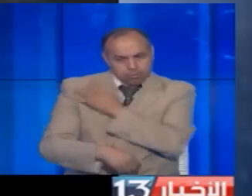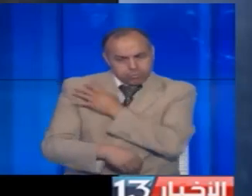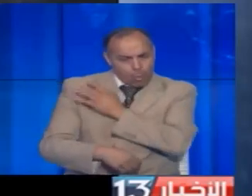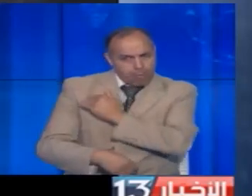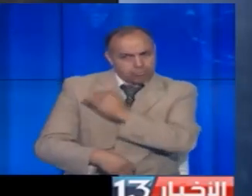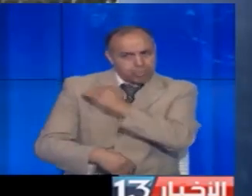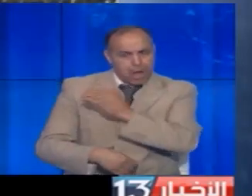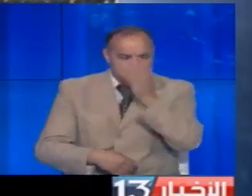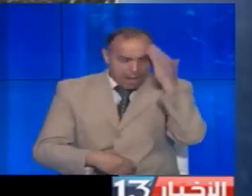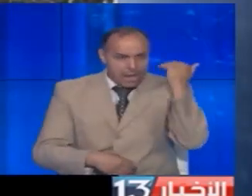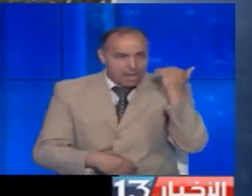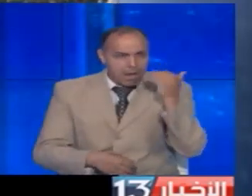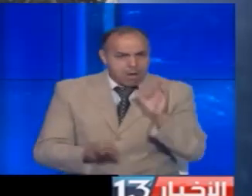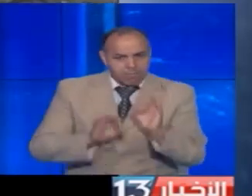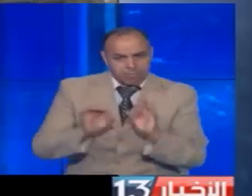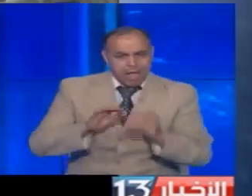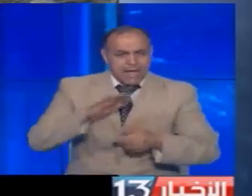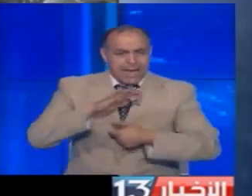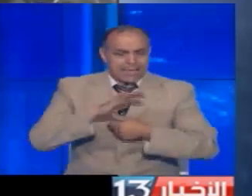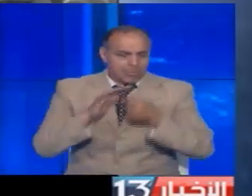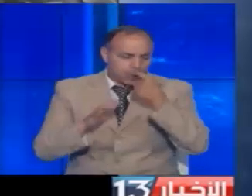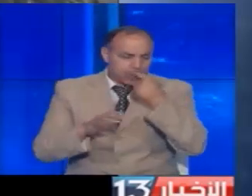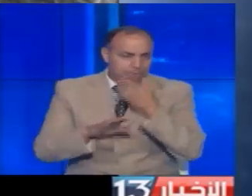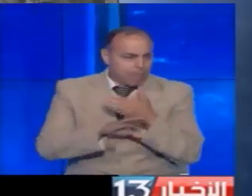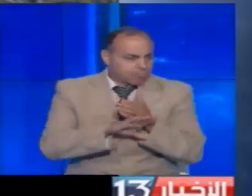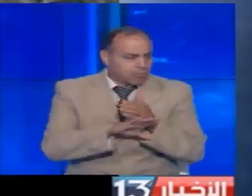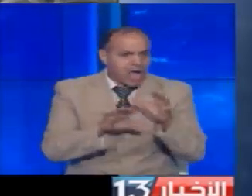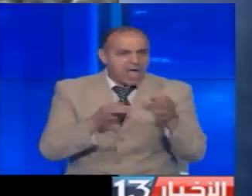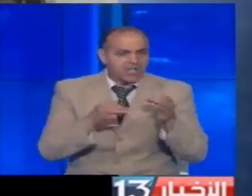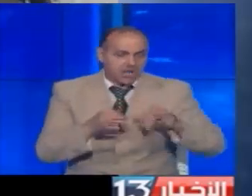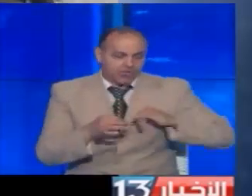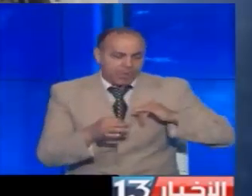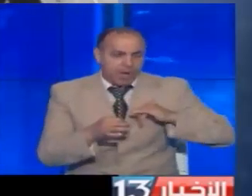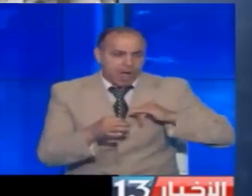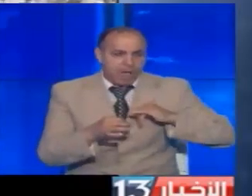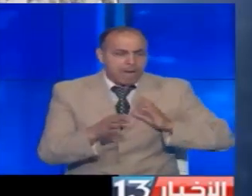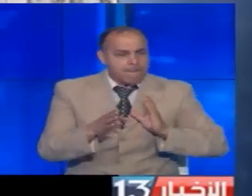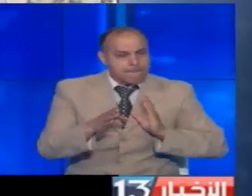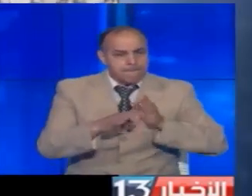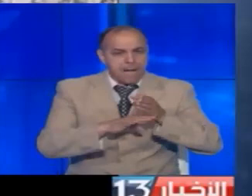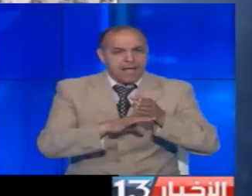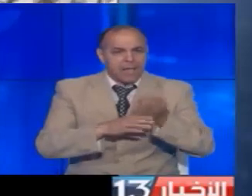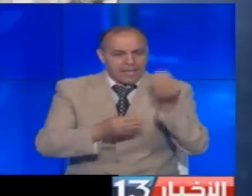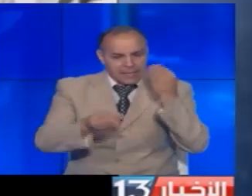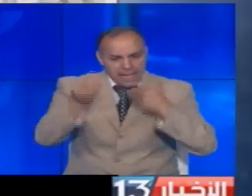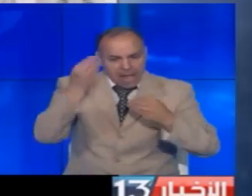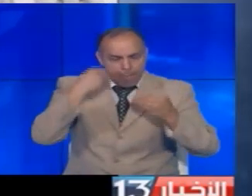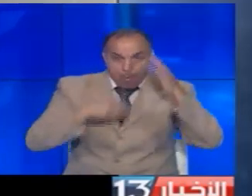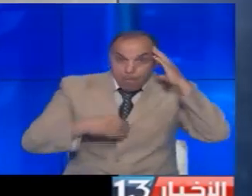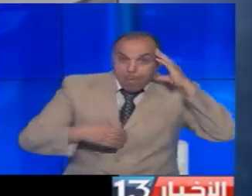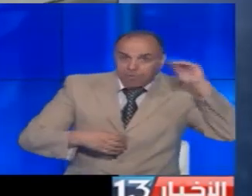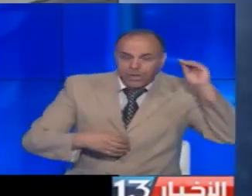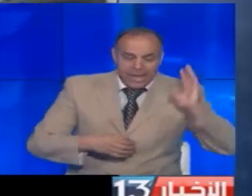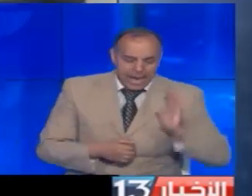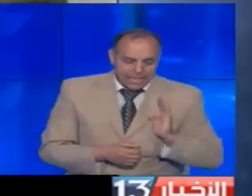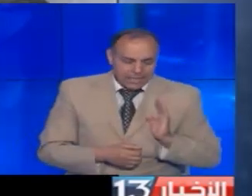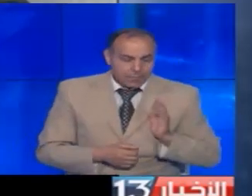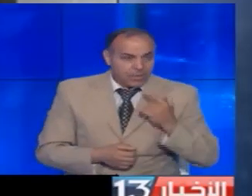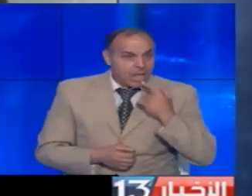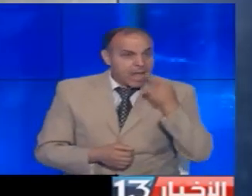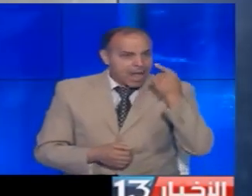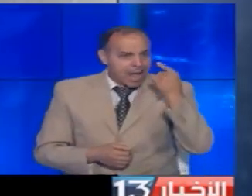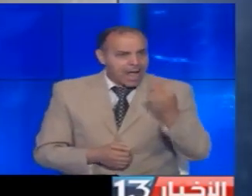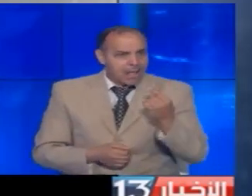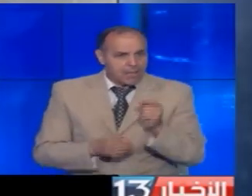السامين القدامى، خطط زعيم الحبيب بورقيبة لتكوين عشرات الشبان بإرسالهم يتعلمون المهارات العسكرية حتى يكونوا